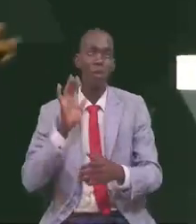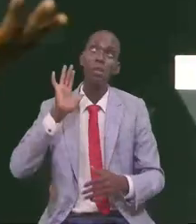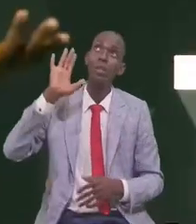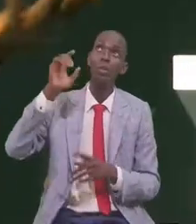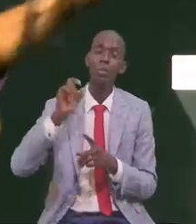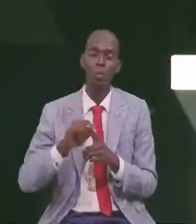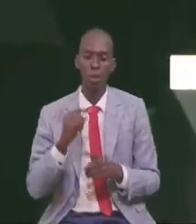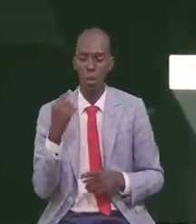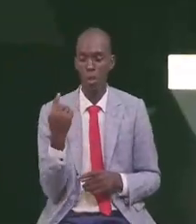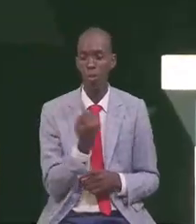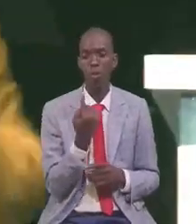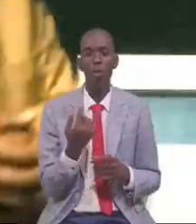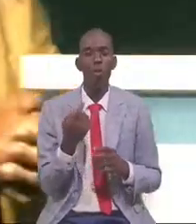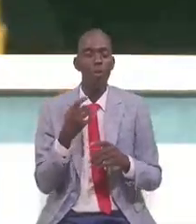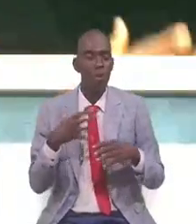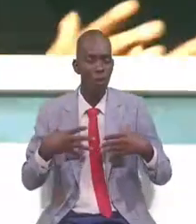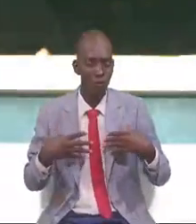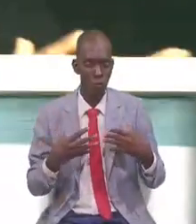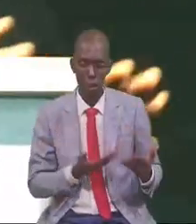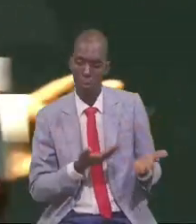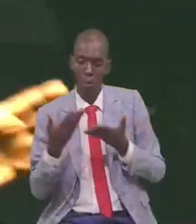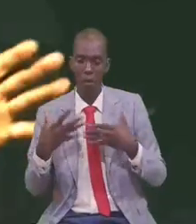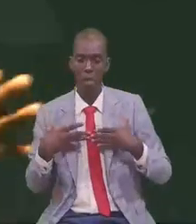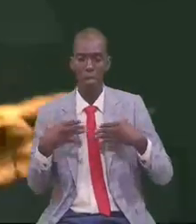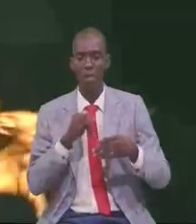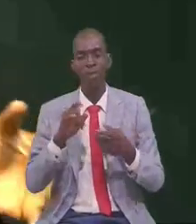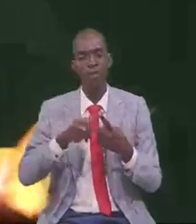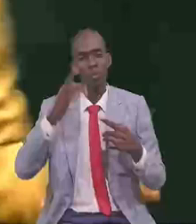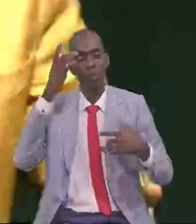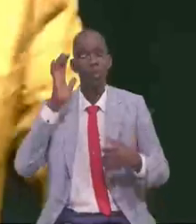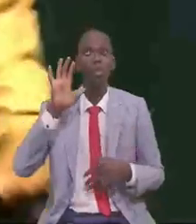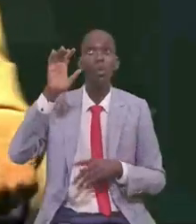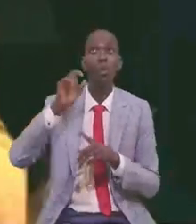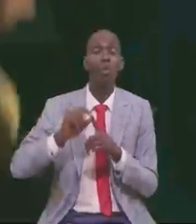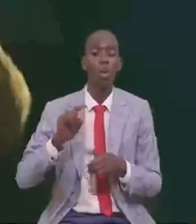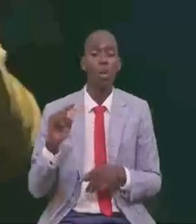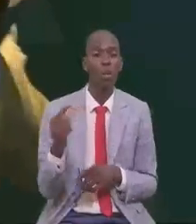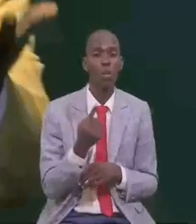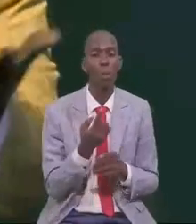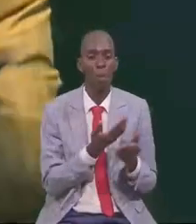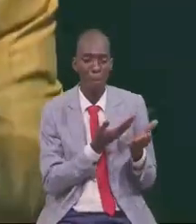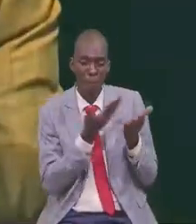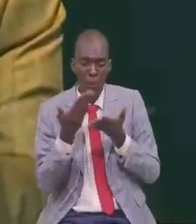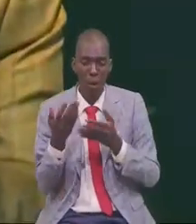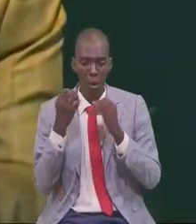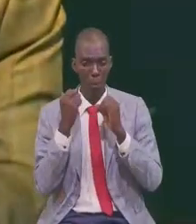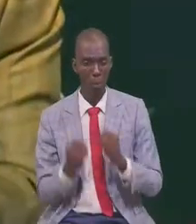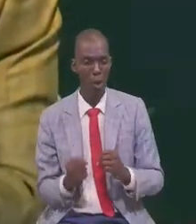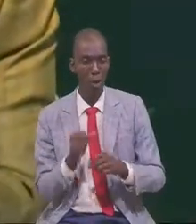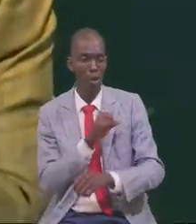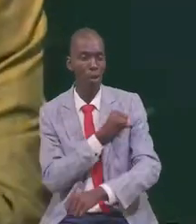a la guérison. Ta parole seule donne la puissance,